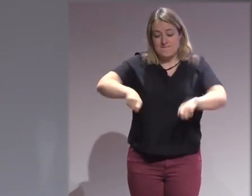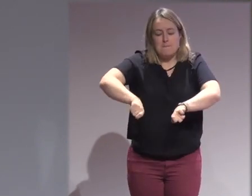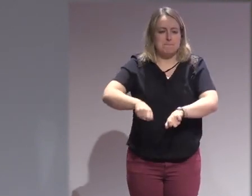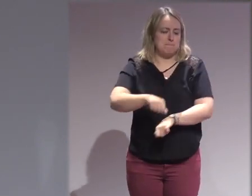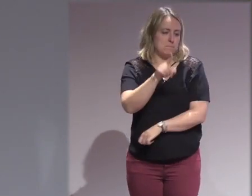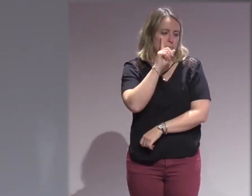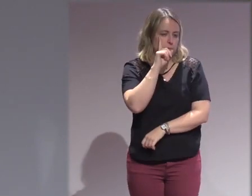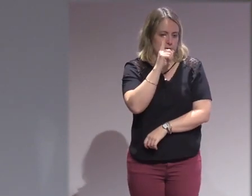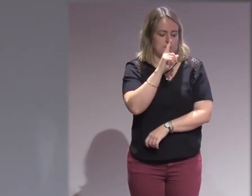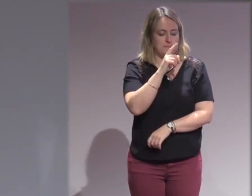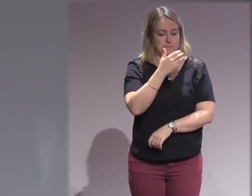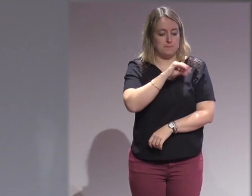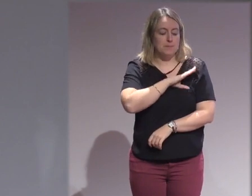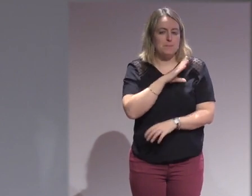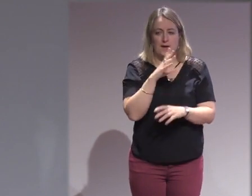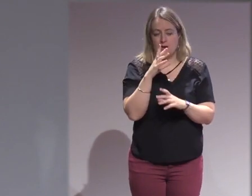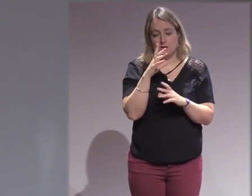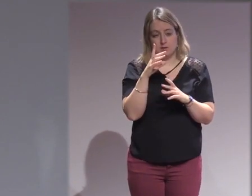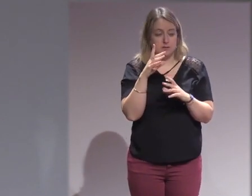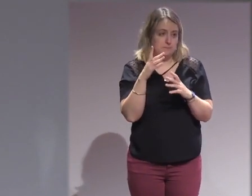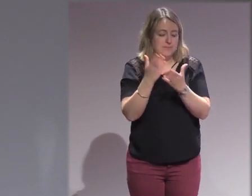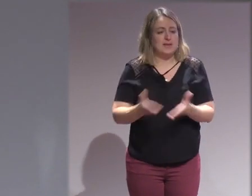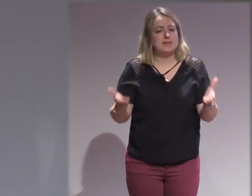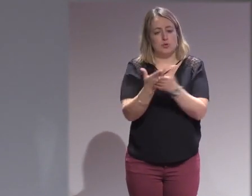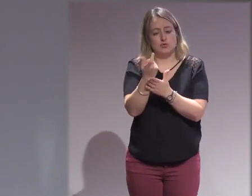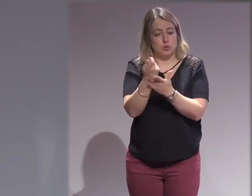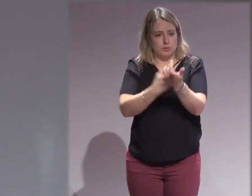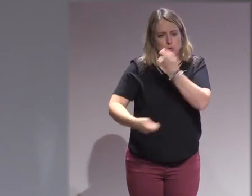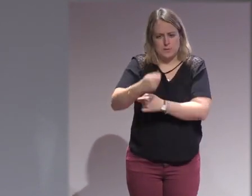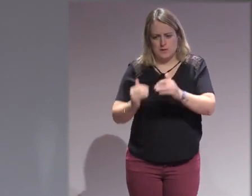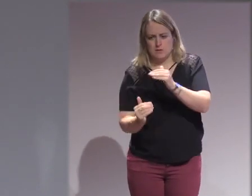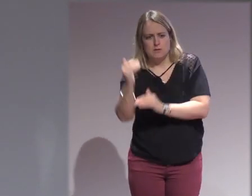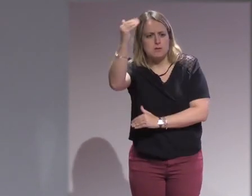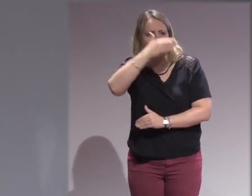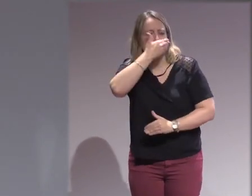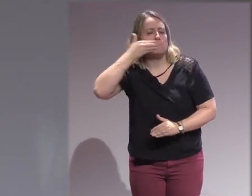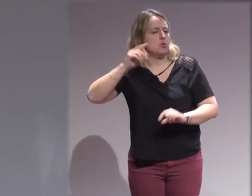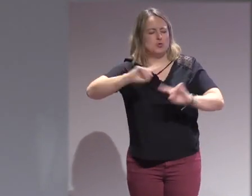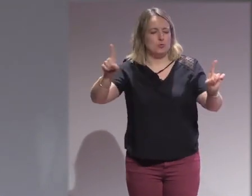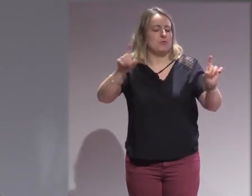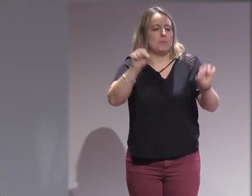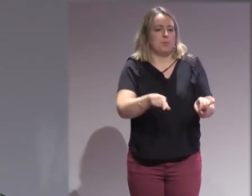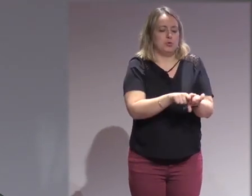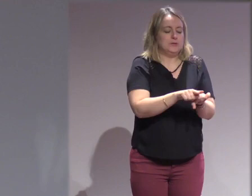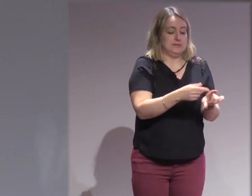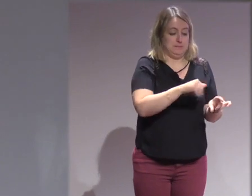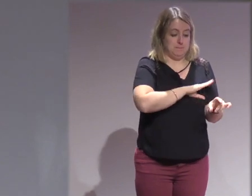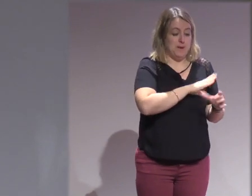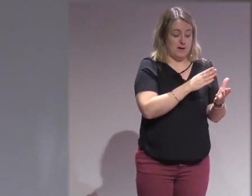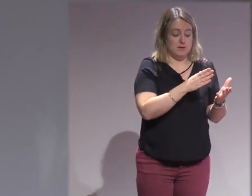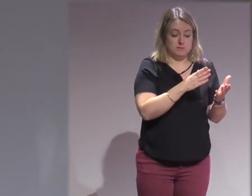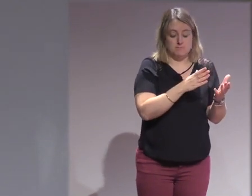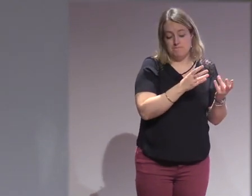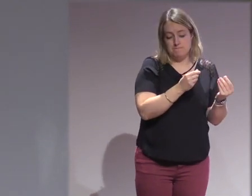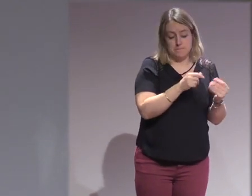internationale, c'est pas toujours la question de sortir d'une crise économique, etc. Ça peut aussi être l'impact qu'ont les